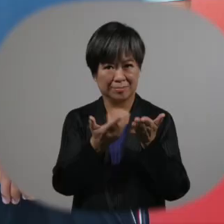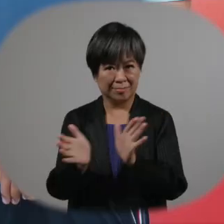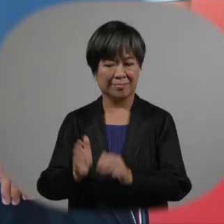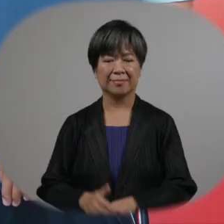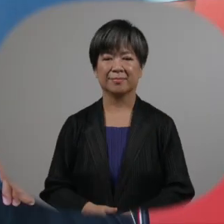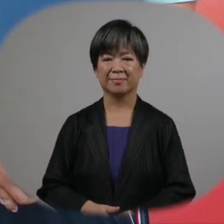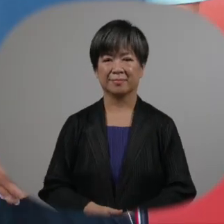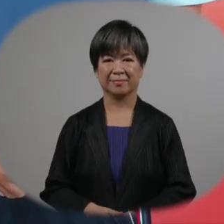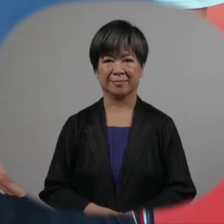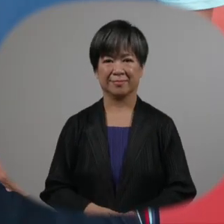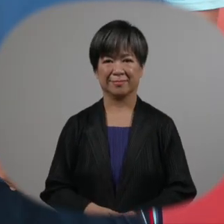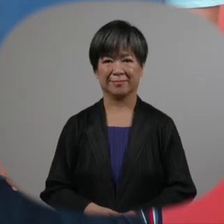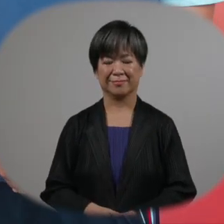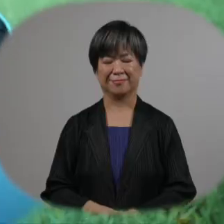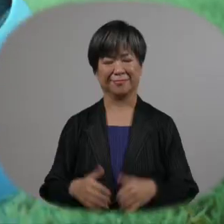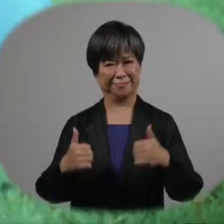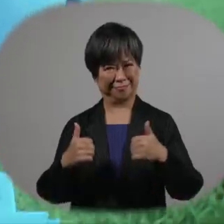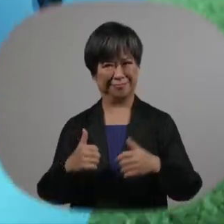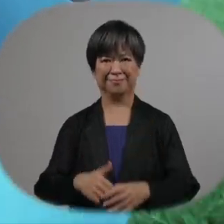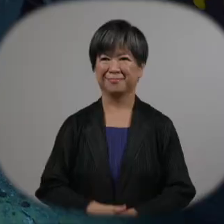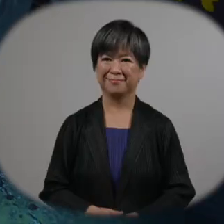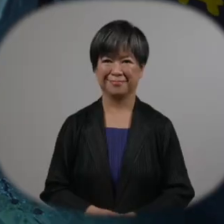下。 好， 耶！